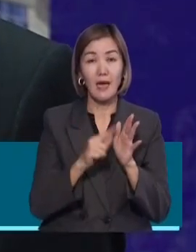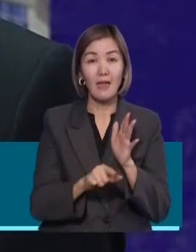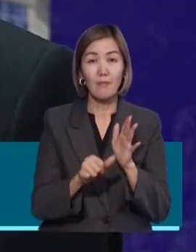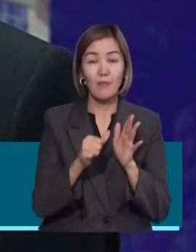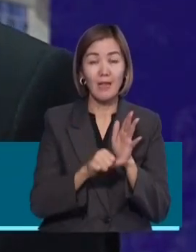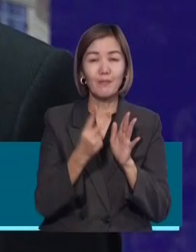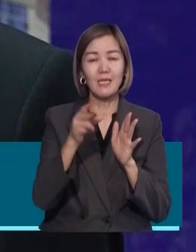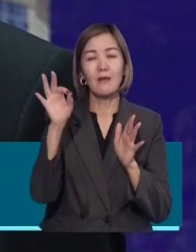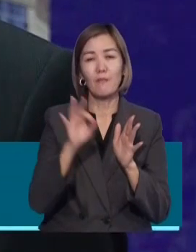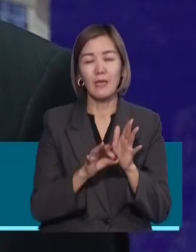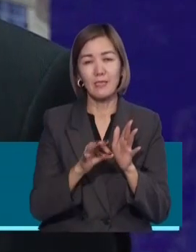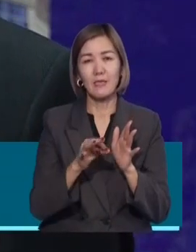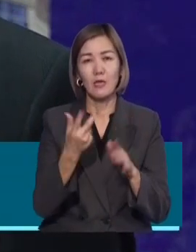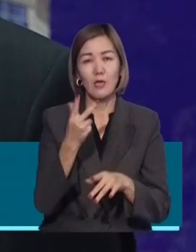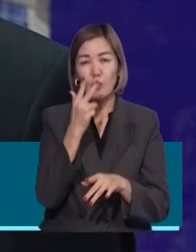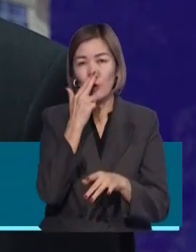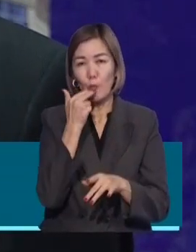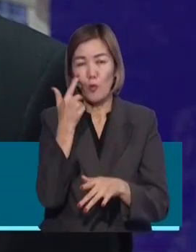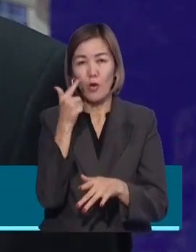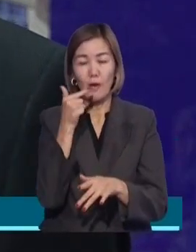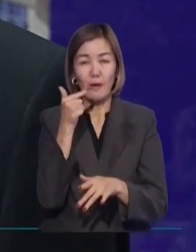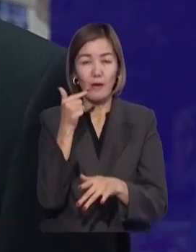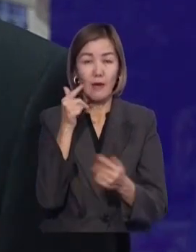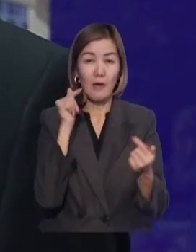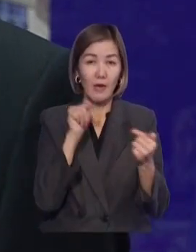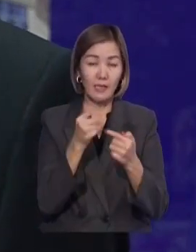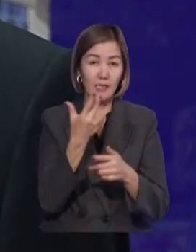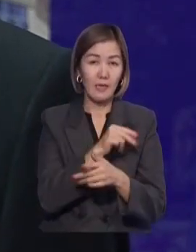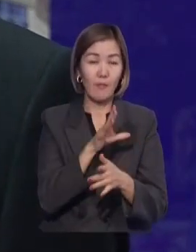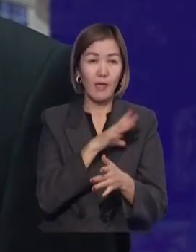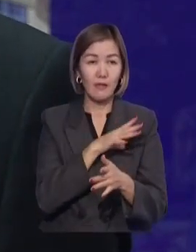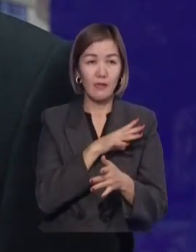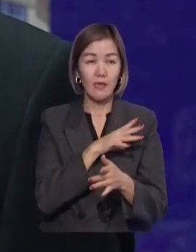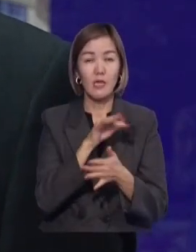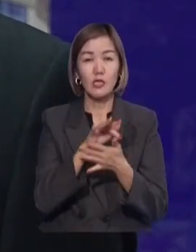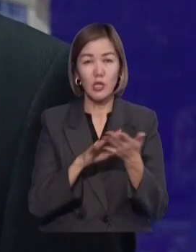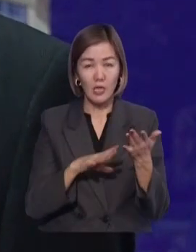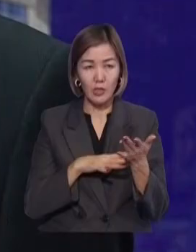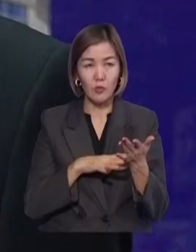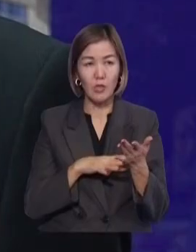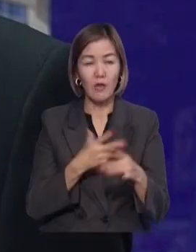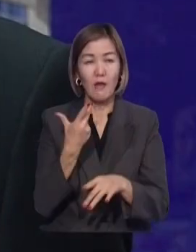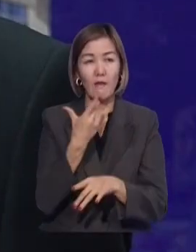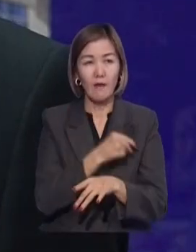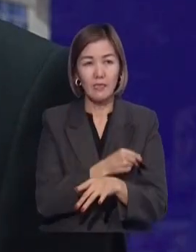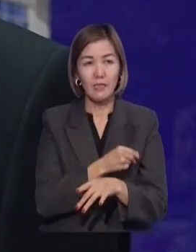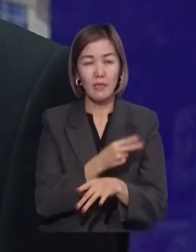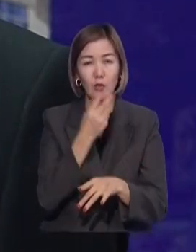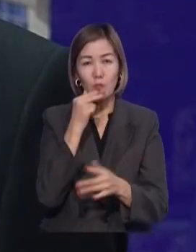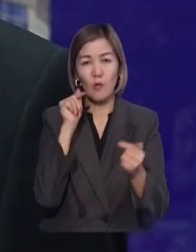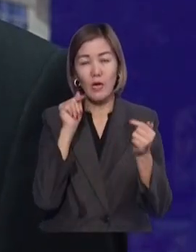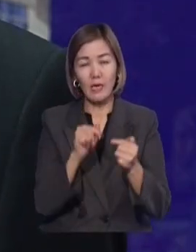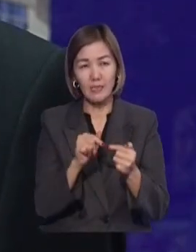62% тымауға қарсы екпесін алды. Қазір екпе жалғасуда. Вакцина тымауға